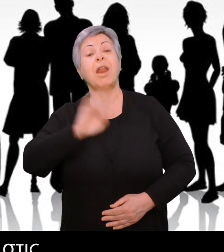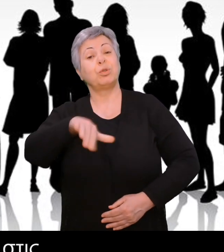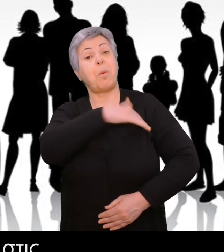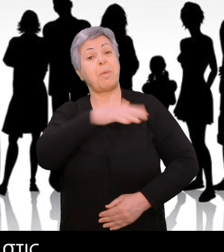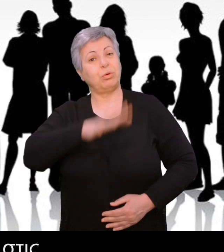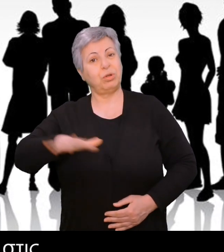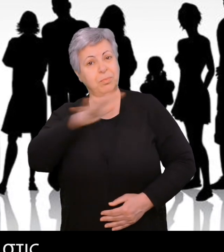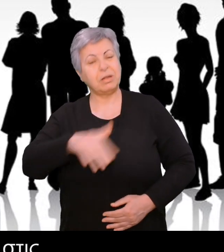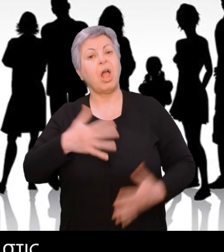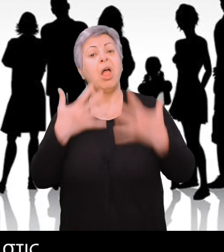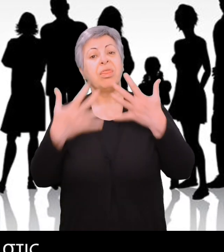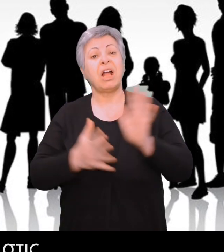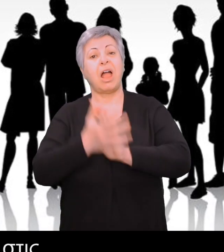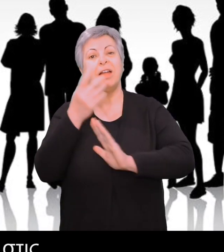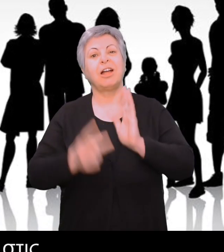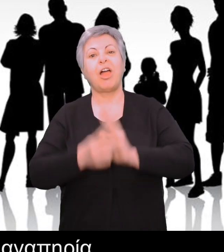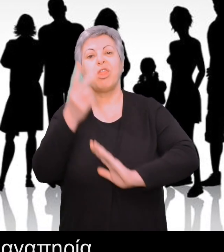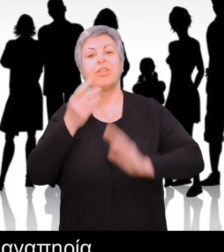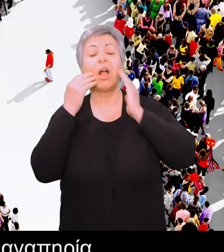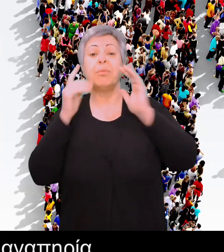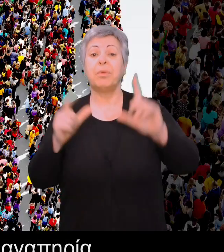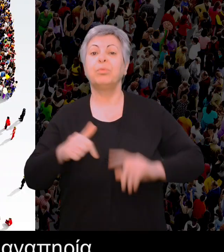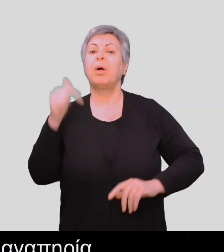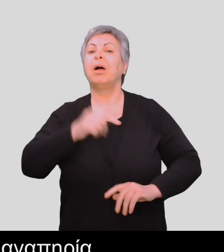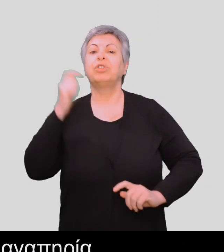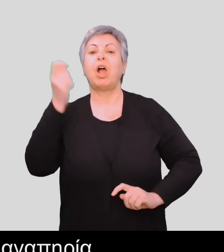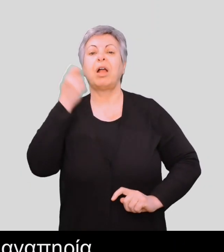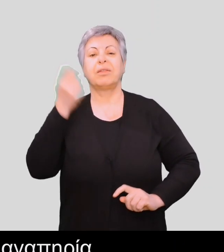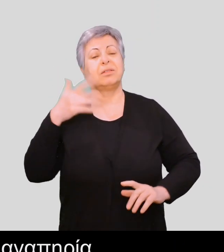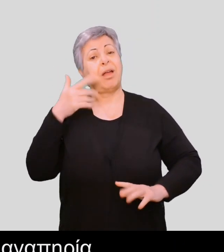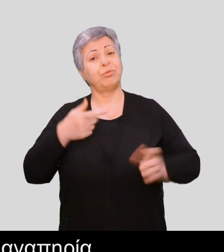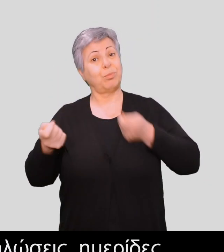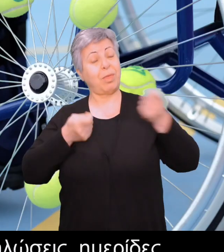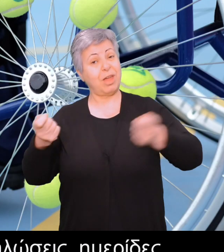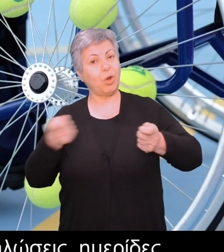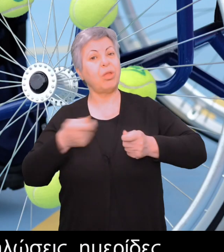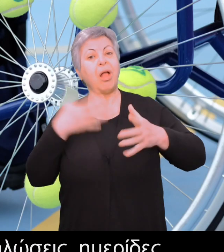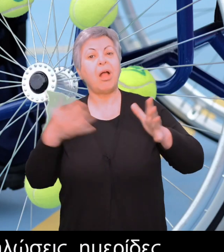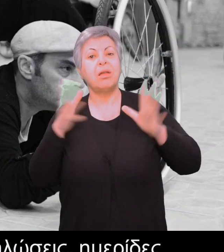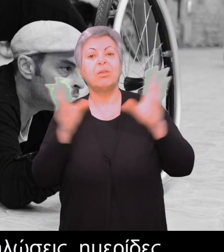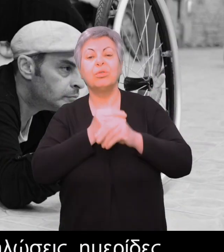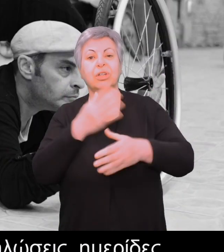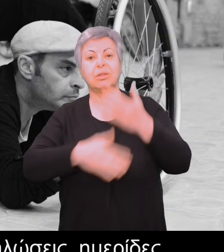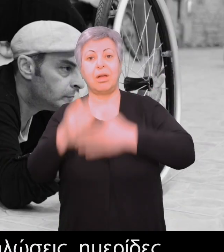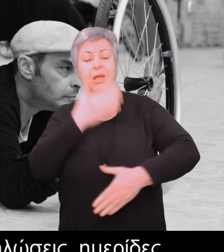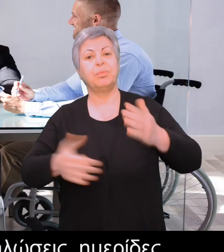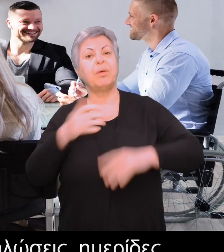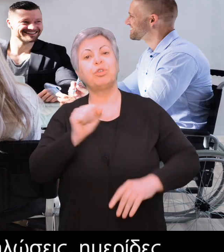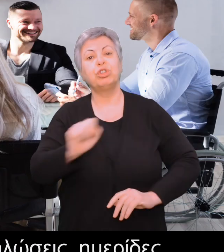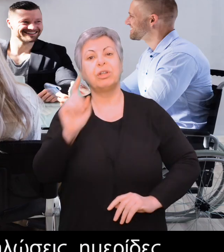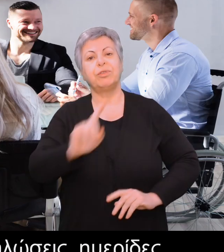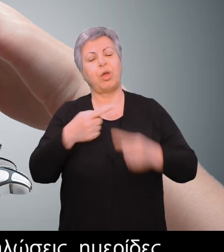Η Expo Μαρούσι, τις 10, 11 και 12 Μαΐου, το πολυγεγονός για την αναπηρία Alter Weekend, με αθλητικές, πολιτιστικές